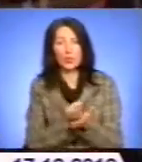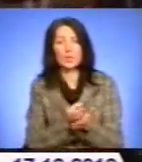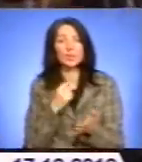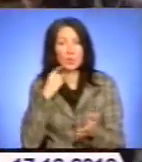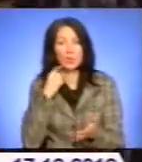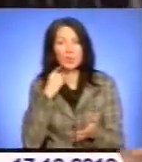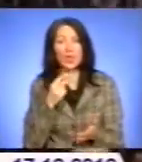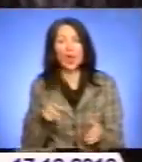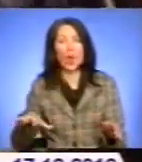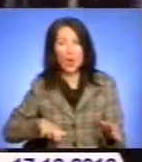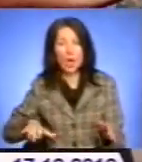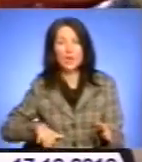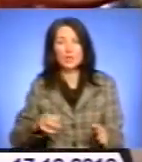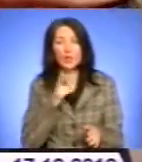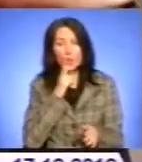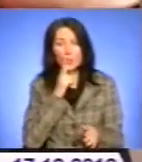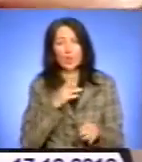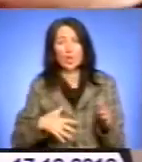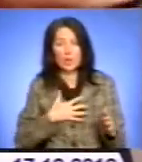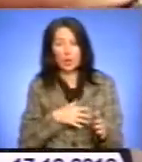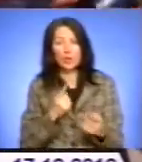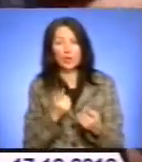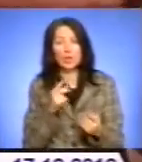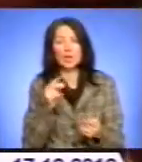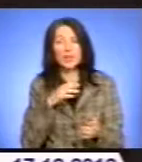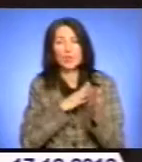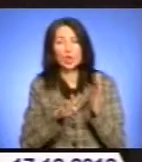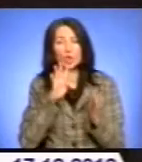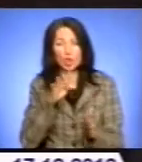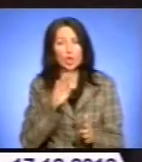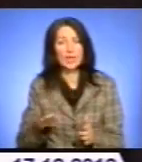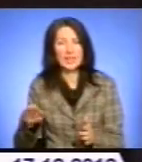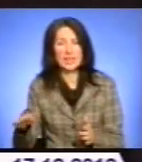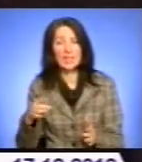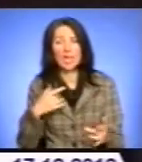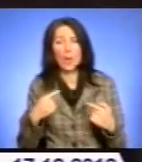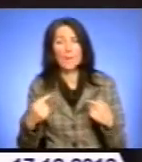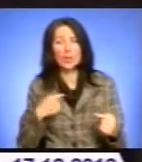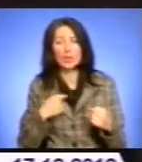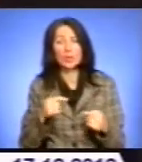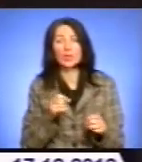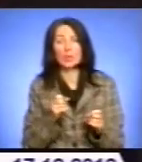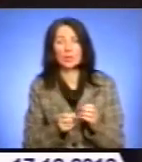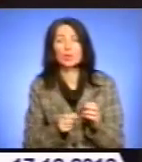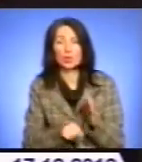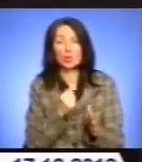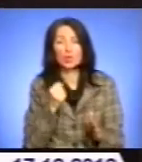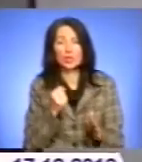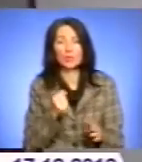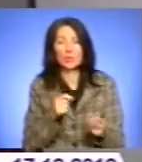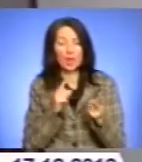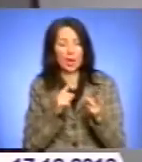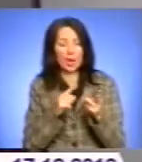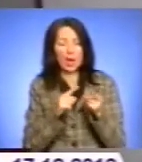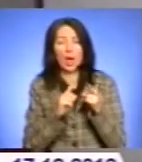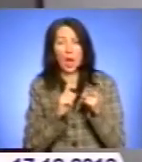та тютюнопаління. Тривогу викликає ще одна цифра. 94 дитини потерпіли від скоєних злочинів, а над півтора десятками дітей